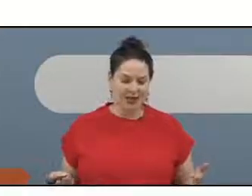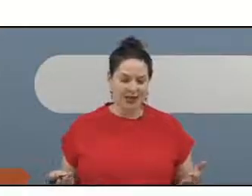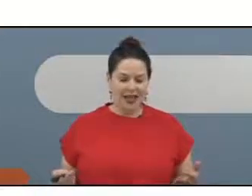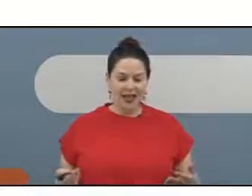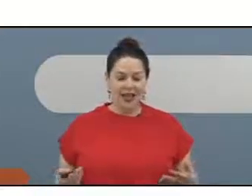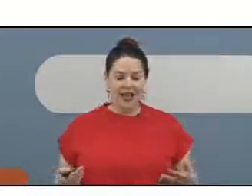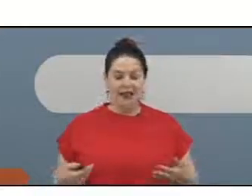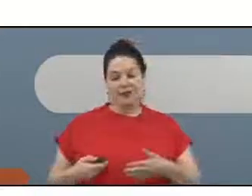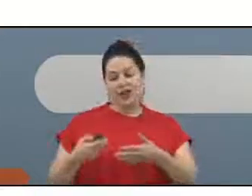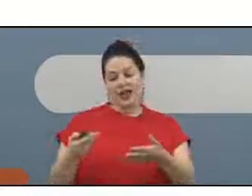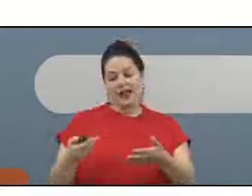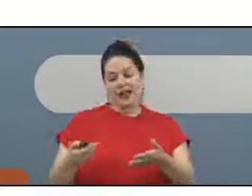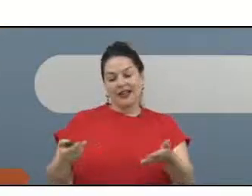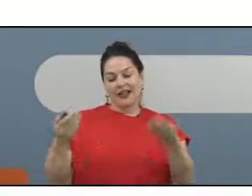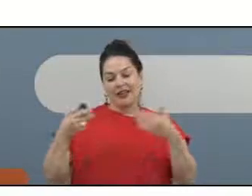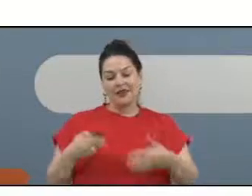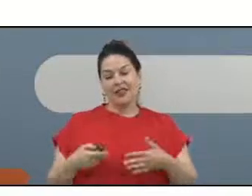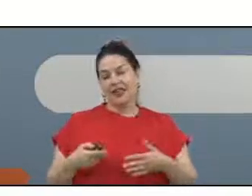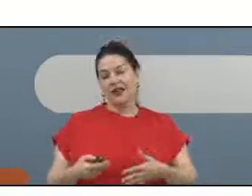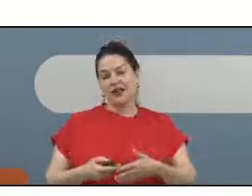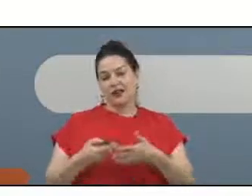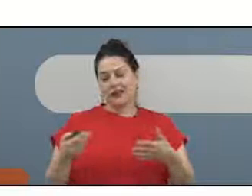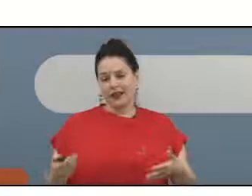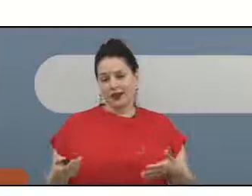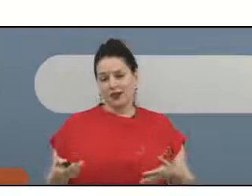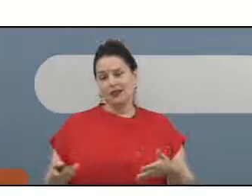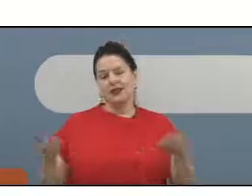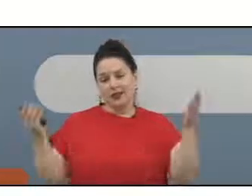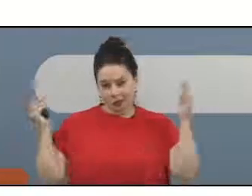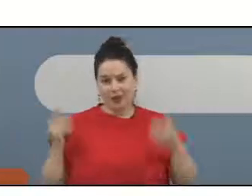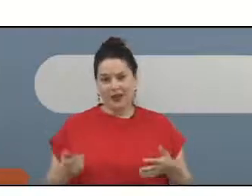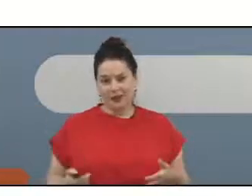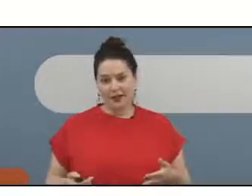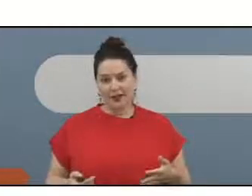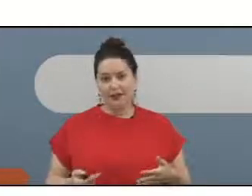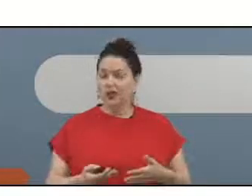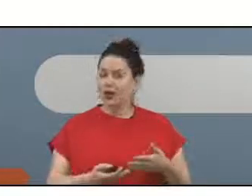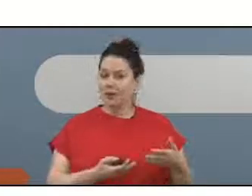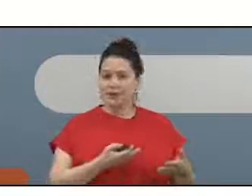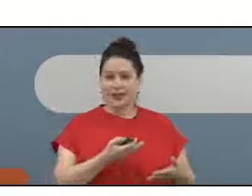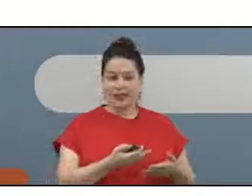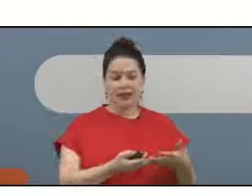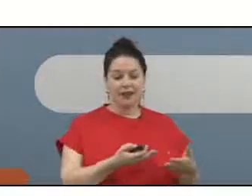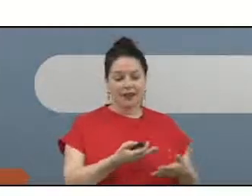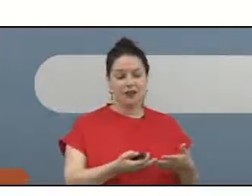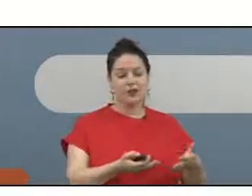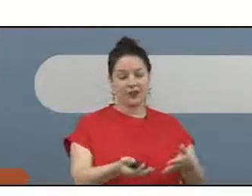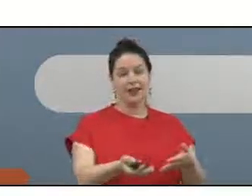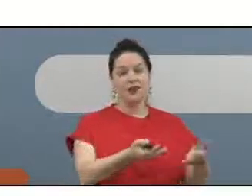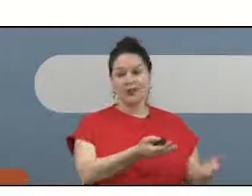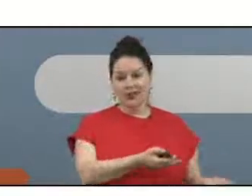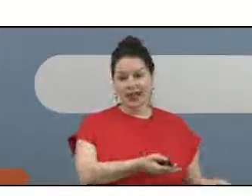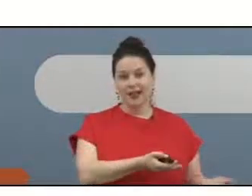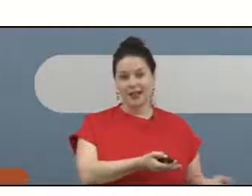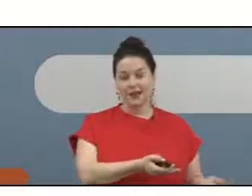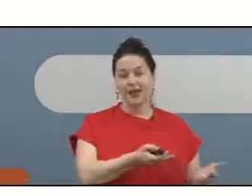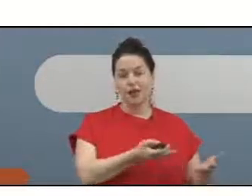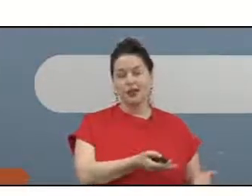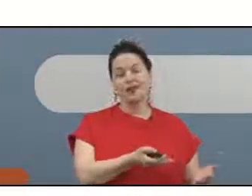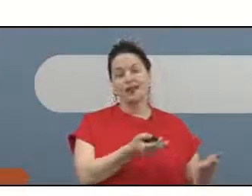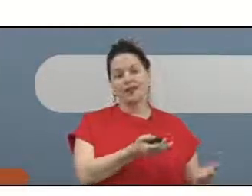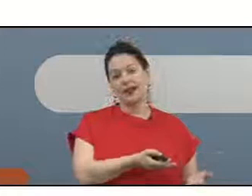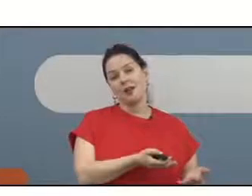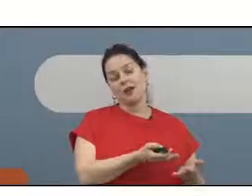הכנף. אפשר לפסל את איקרוס נופל לבד, ואפשר גם לפסל את דדלוס ואיקרוס